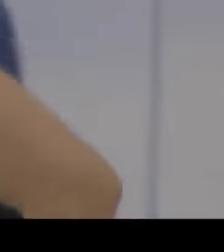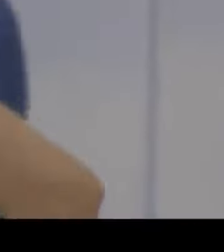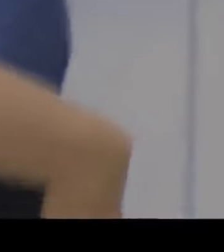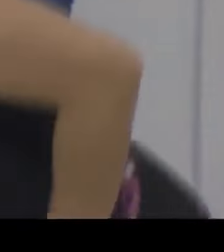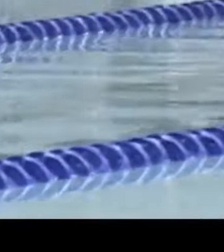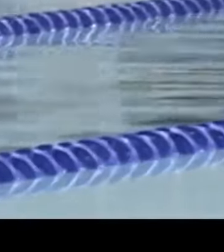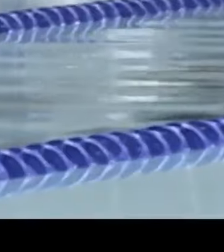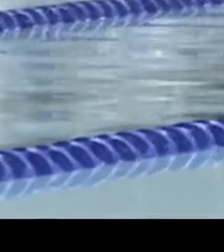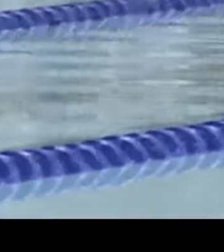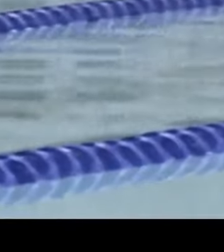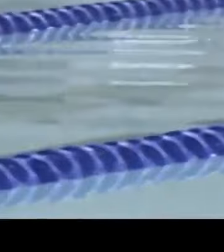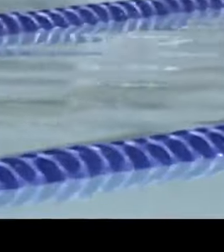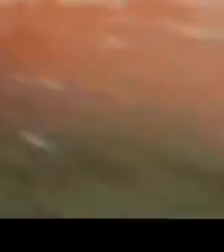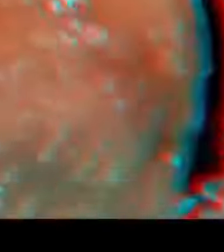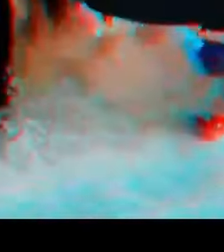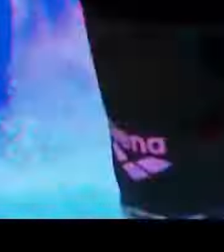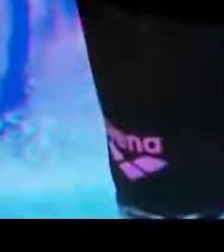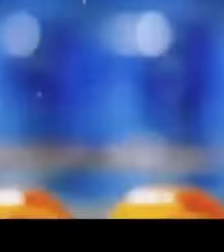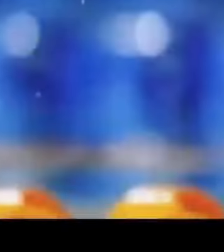我是何思培。